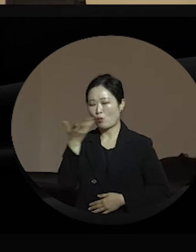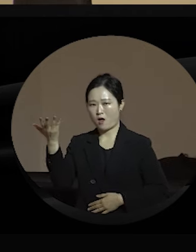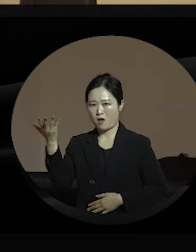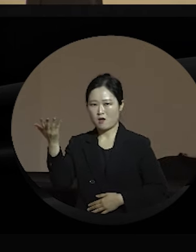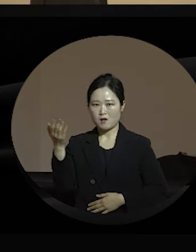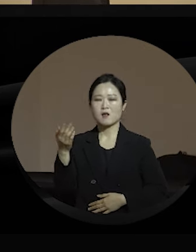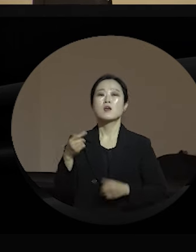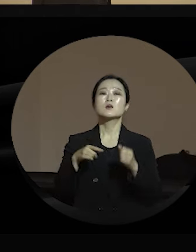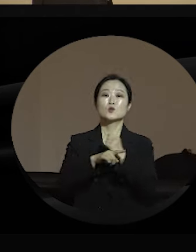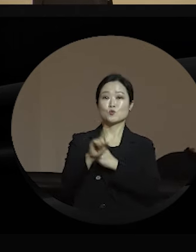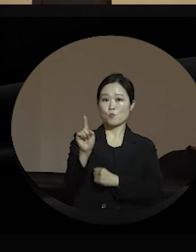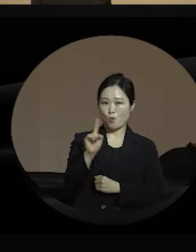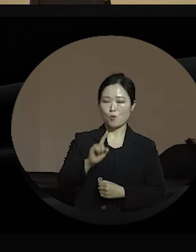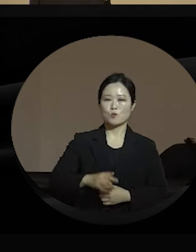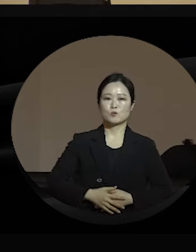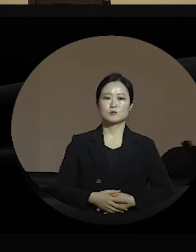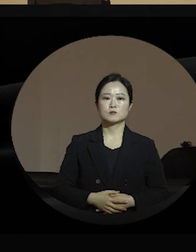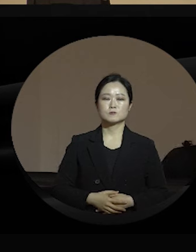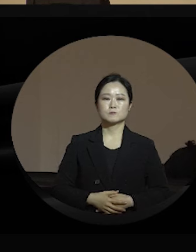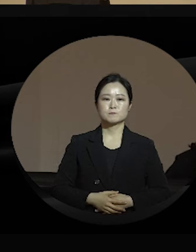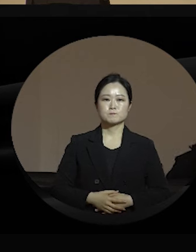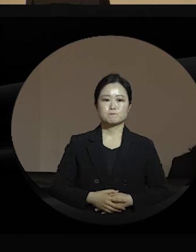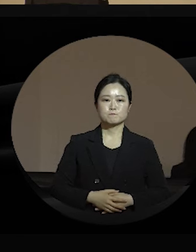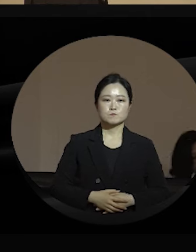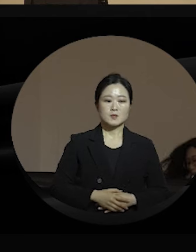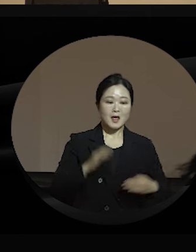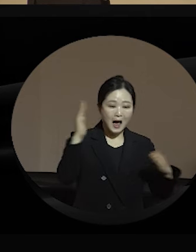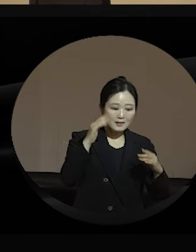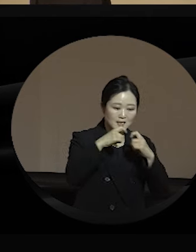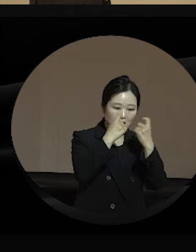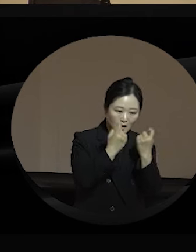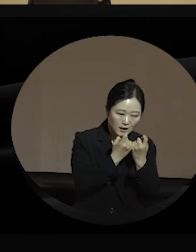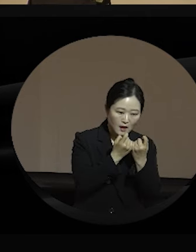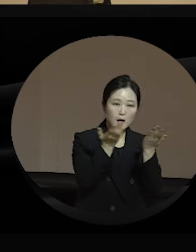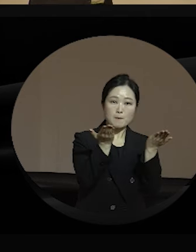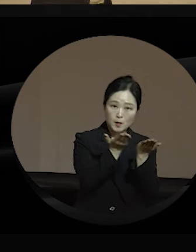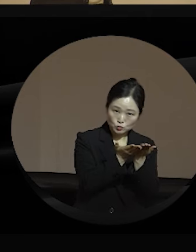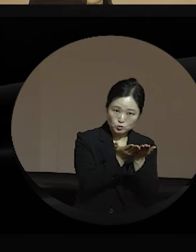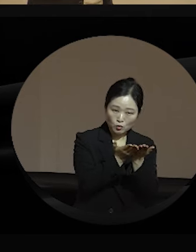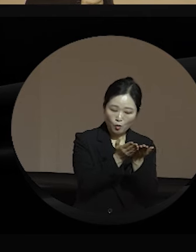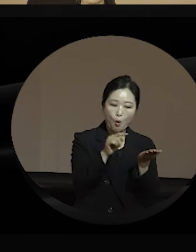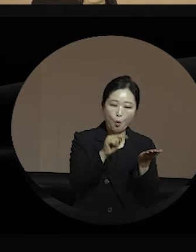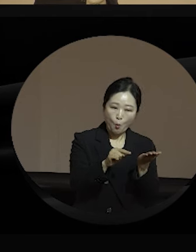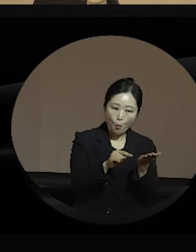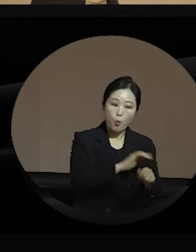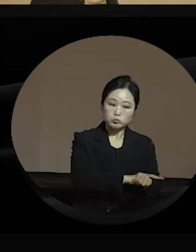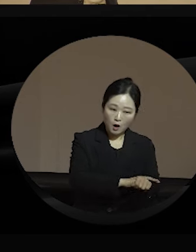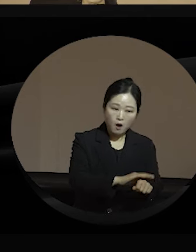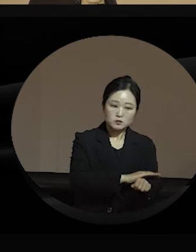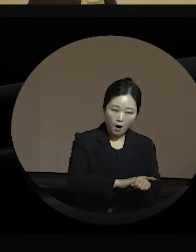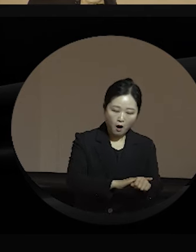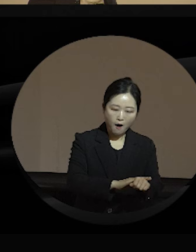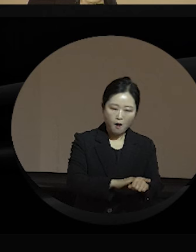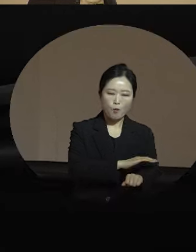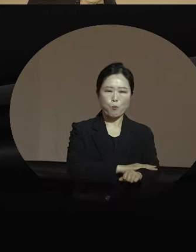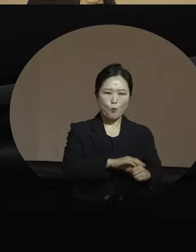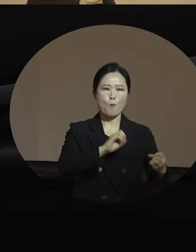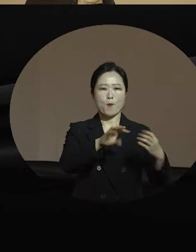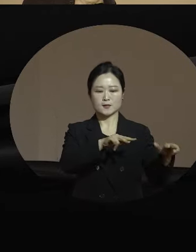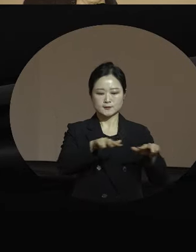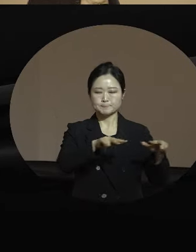좀 살펴보면 개별화되는 거고 자기 속도 맞추고 하나를 마스터에 넘어갈 수 있고 피드백을 너무 잘 줘요. 교수자가